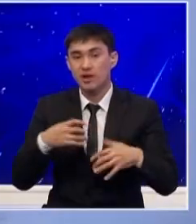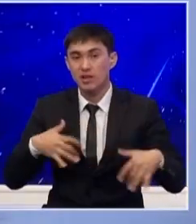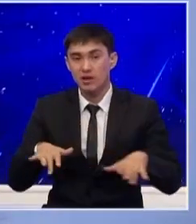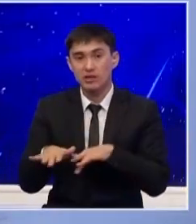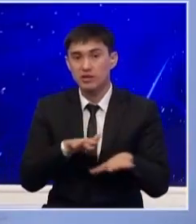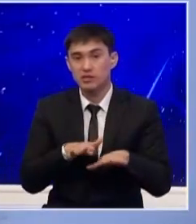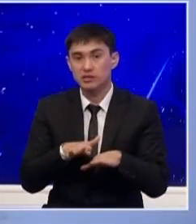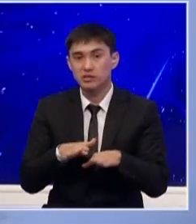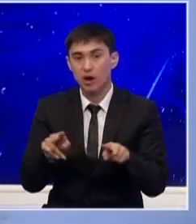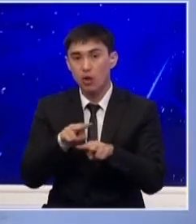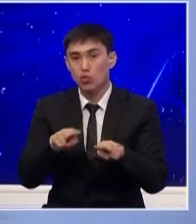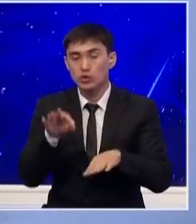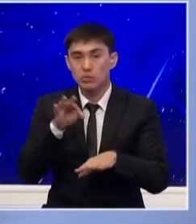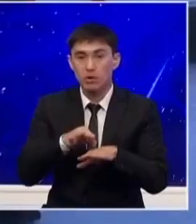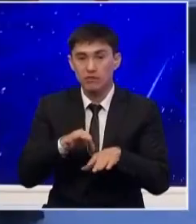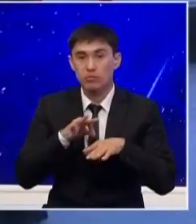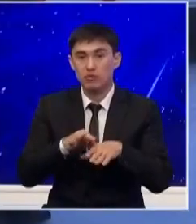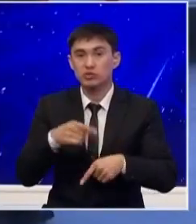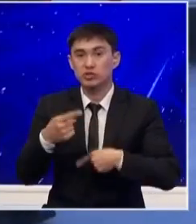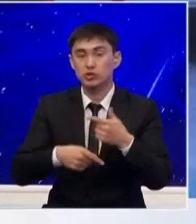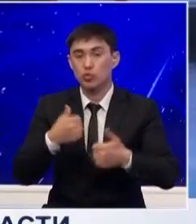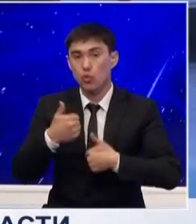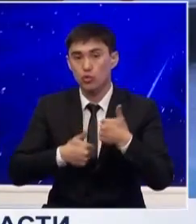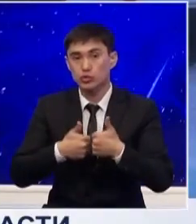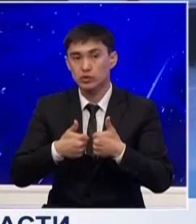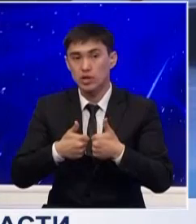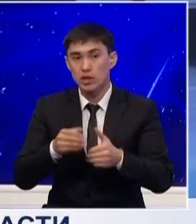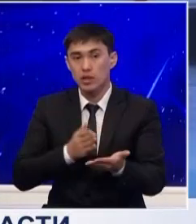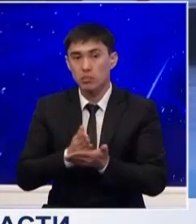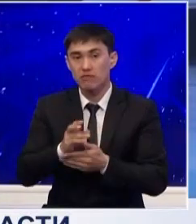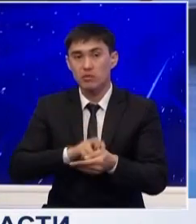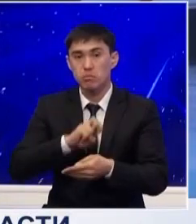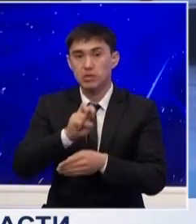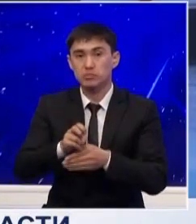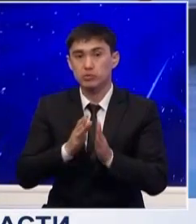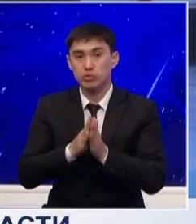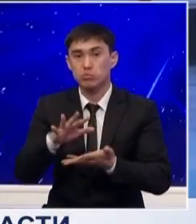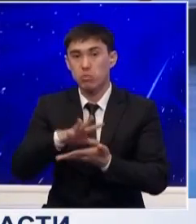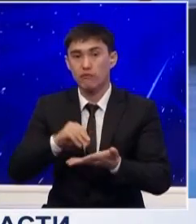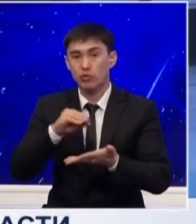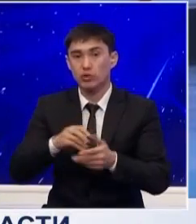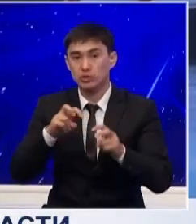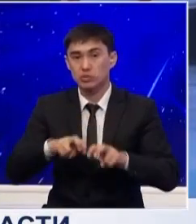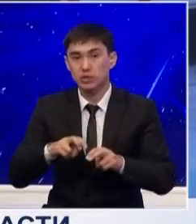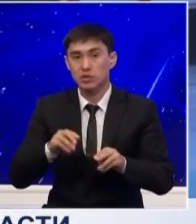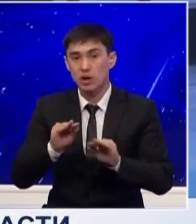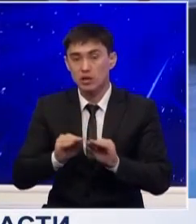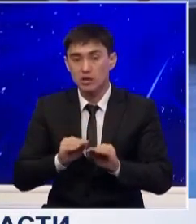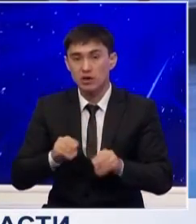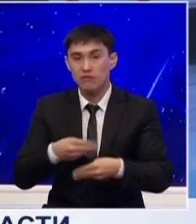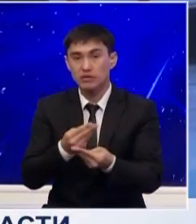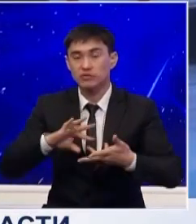в лечении и контроле заболеваний проводится через конкурс. Нами направлены письма с просьбой повторно рассмотреть ходатайство о